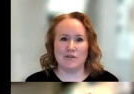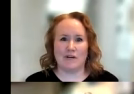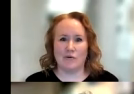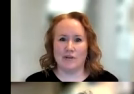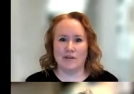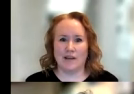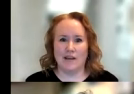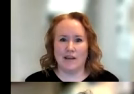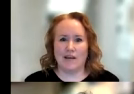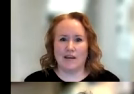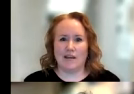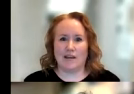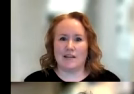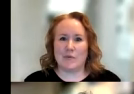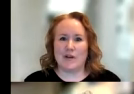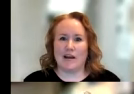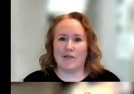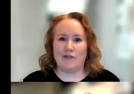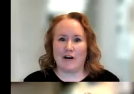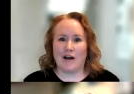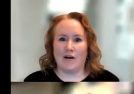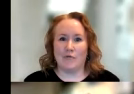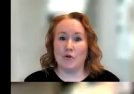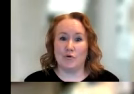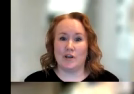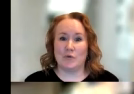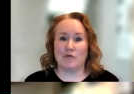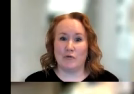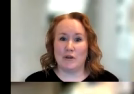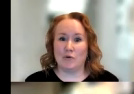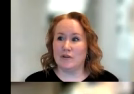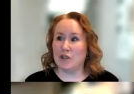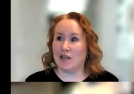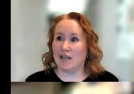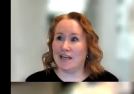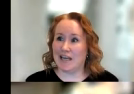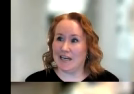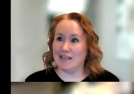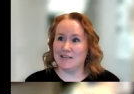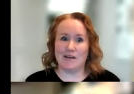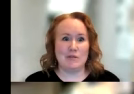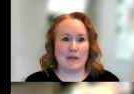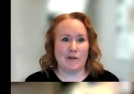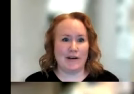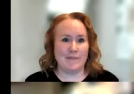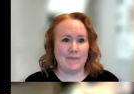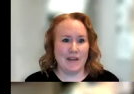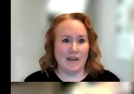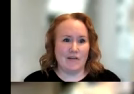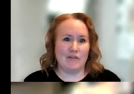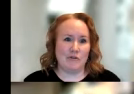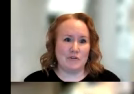tror han også har noen innspill fra både Hurdalsplattformen og den nye regjeringen, så det blir spennende å